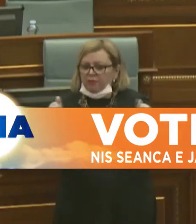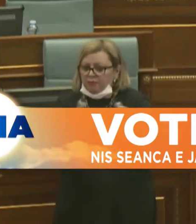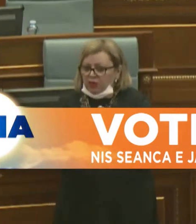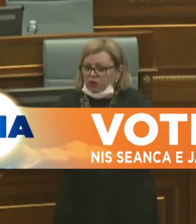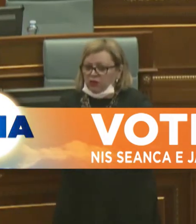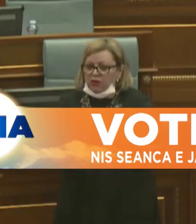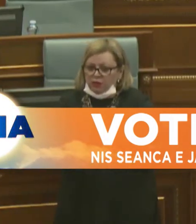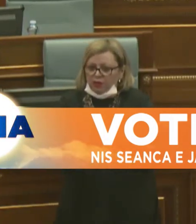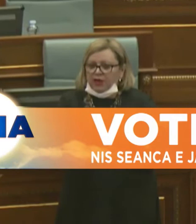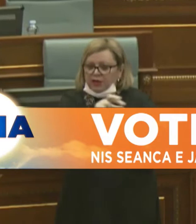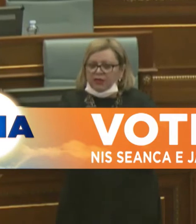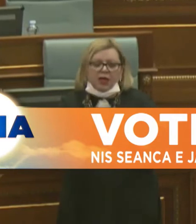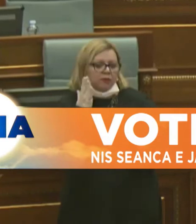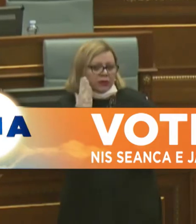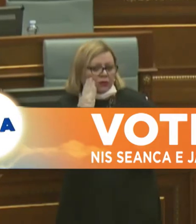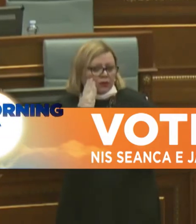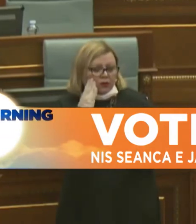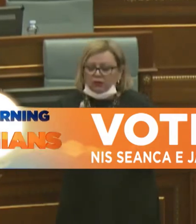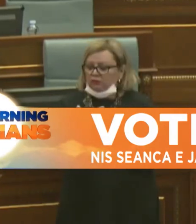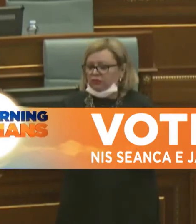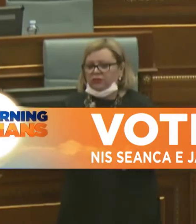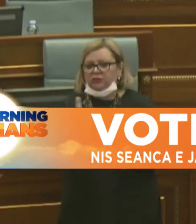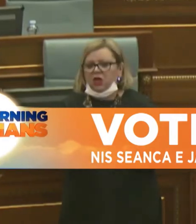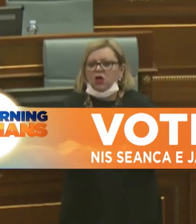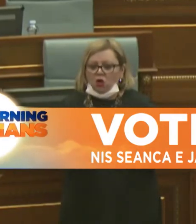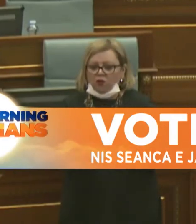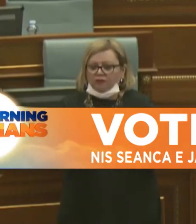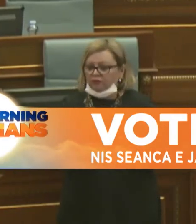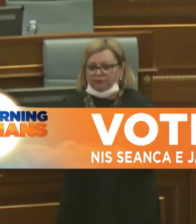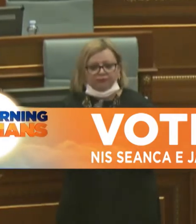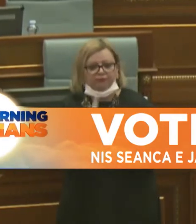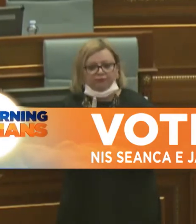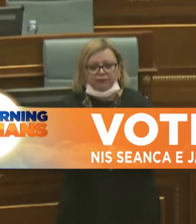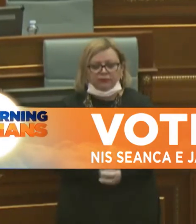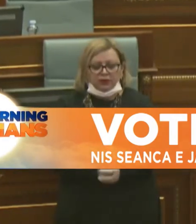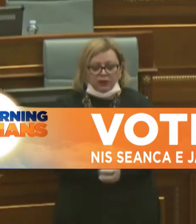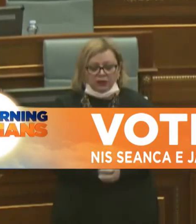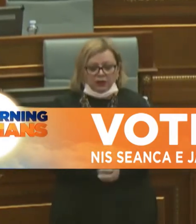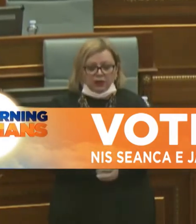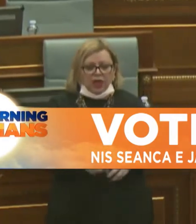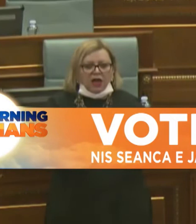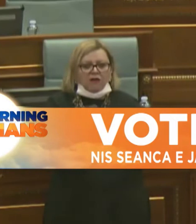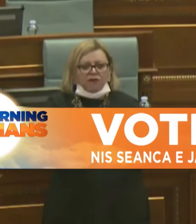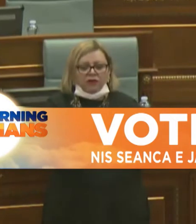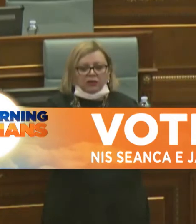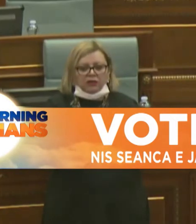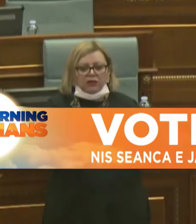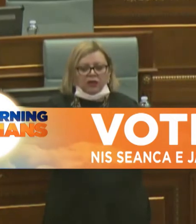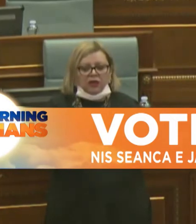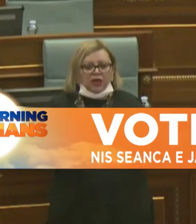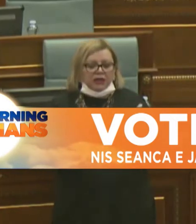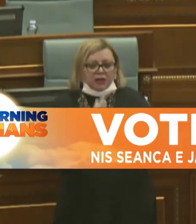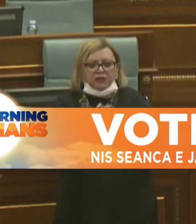me BE dhe SHBA, duke mos lejuar ndryshim të kufive dhe shkëmbim të territorit, avancimin e procesit të